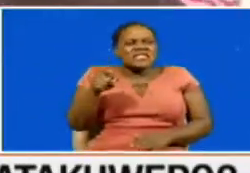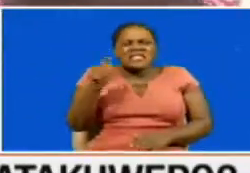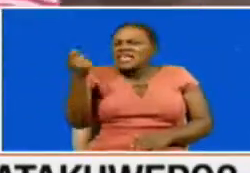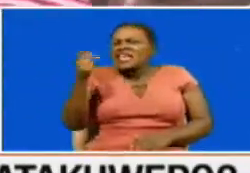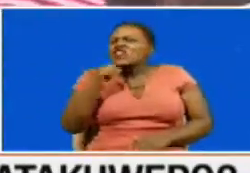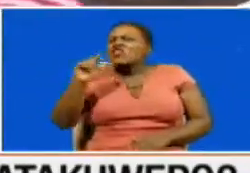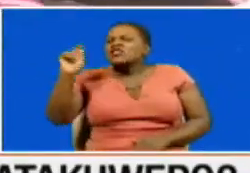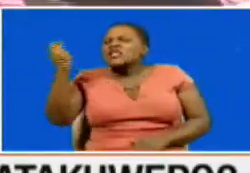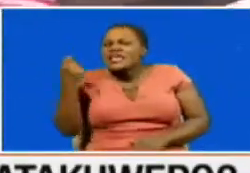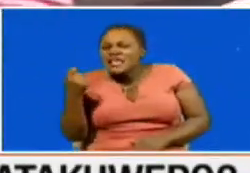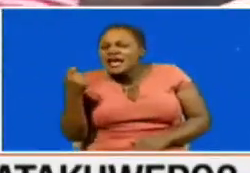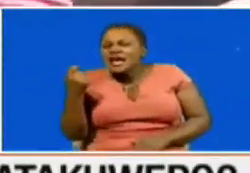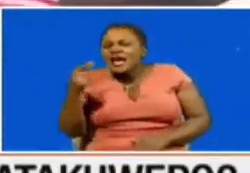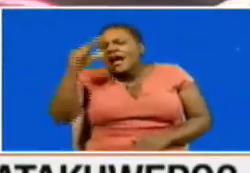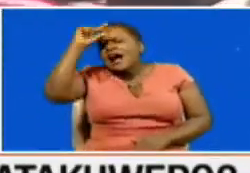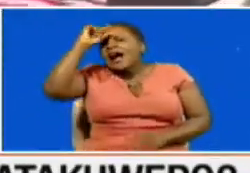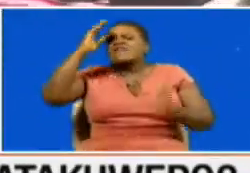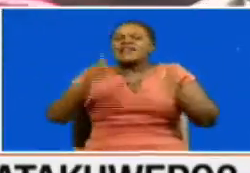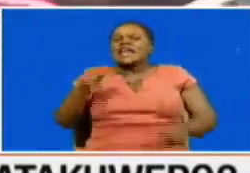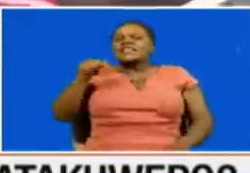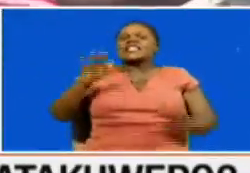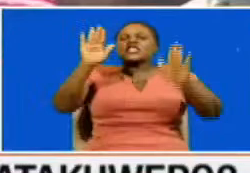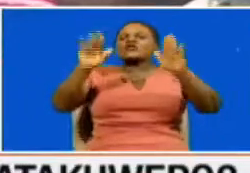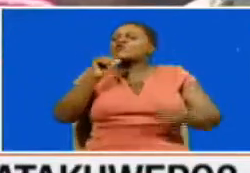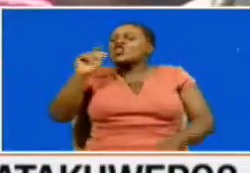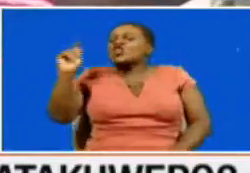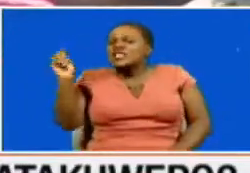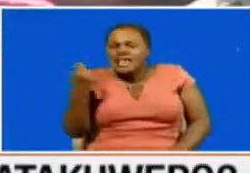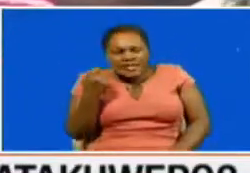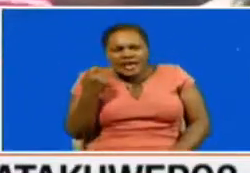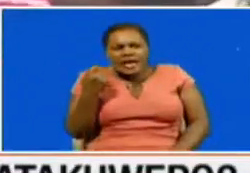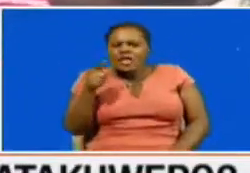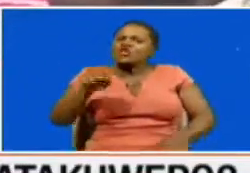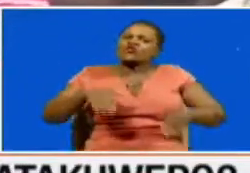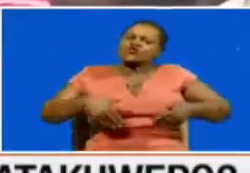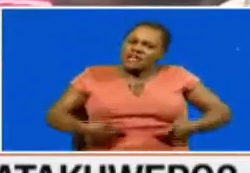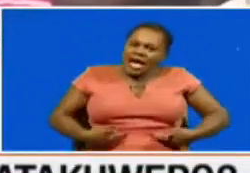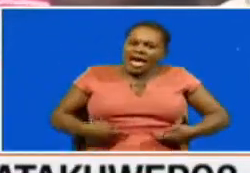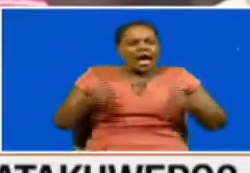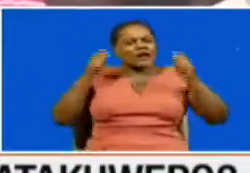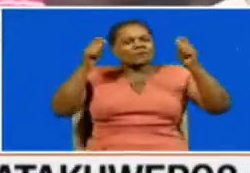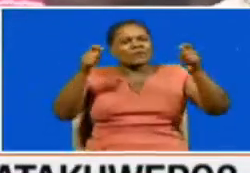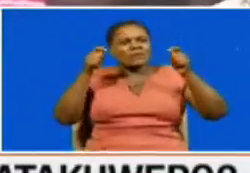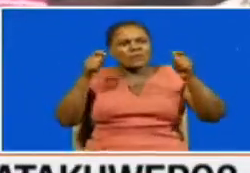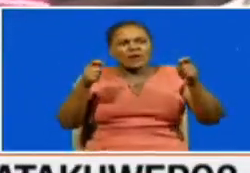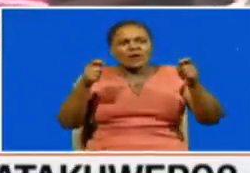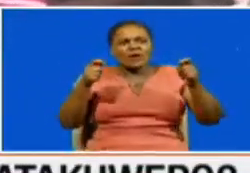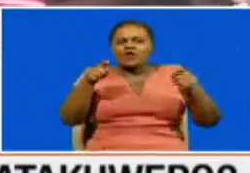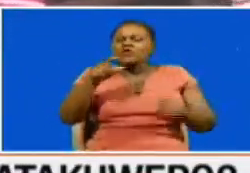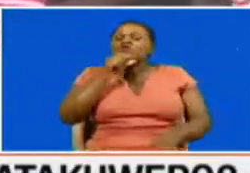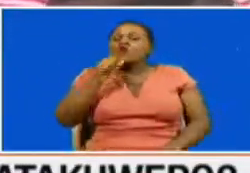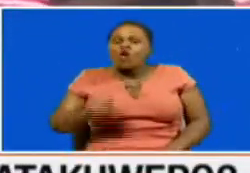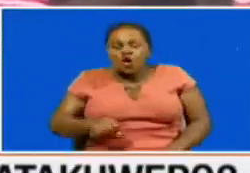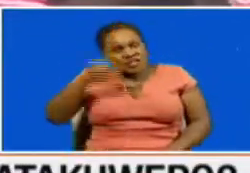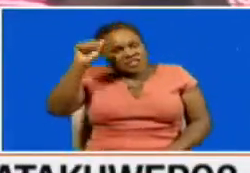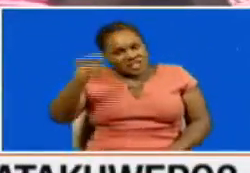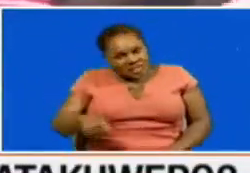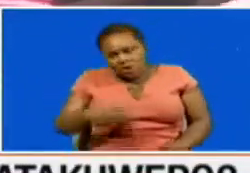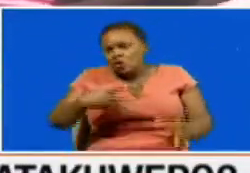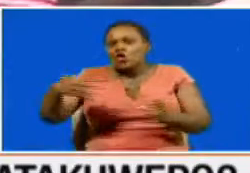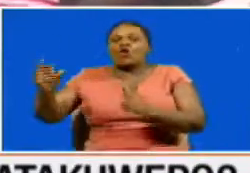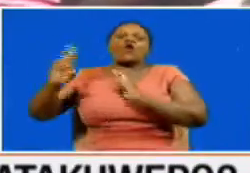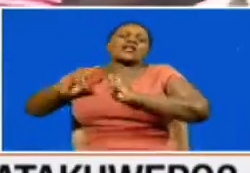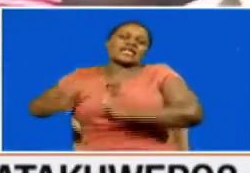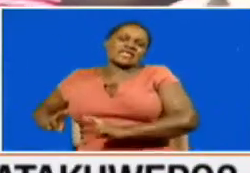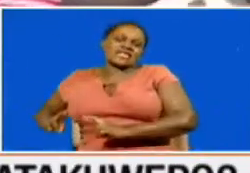Kenya? Bwana gavana, hii Kisumu sio Kenya. Kama umechoka na maandamano, gavana, tunakuheshimu, wewe ni mtu mkubwa, wewe ni mtu mzima.